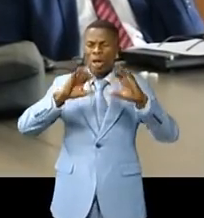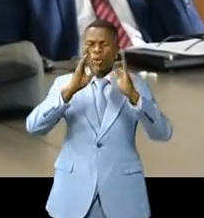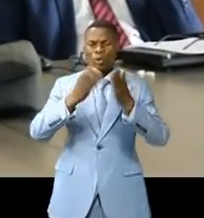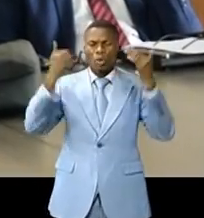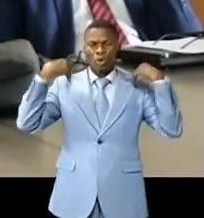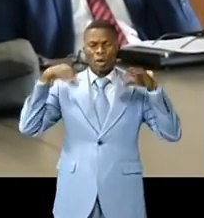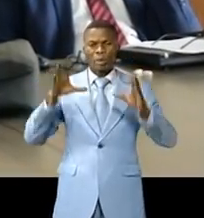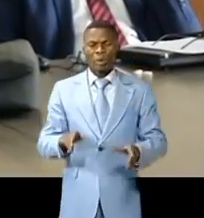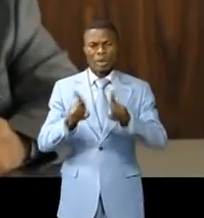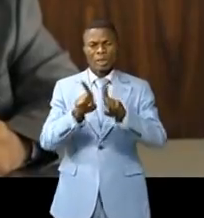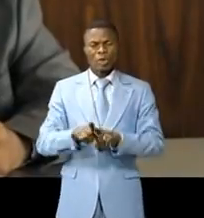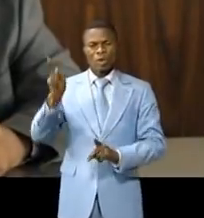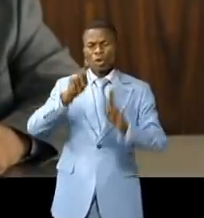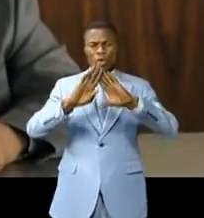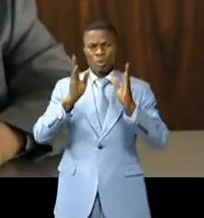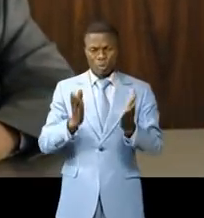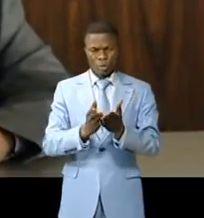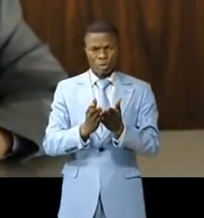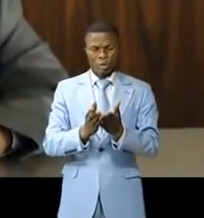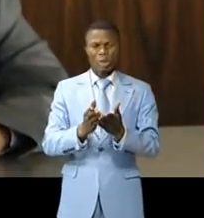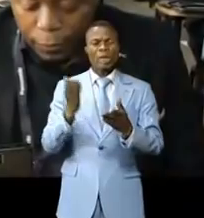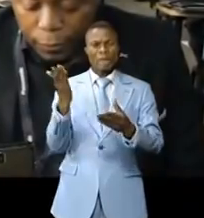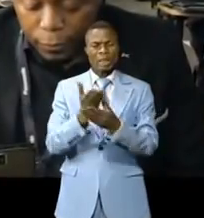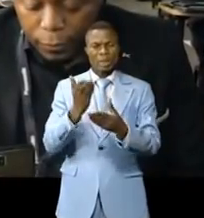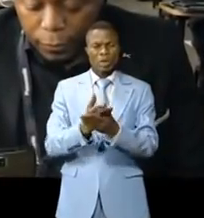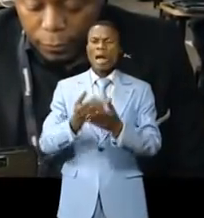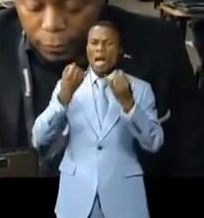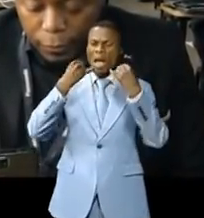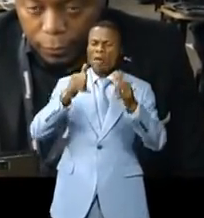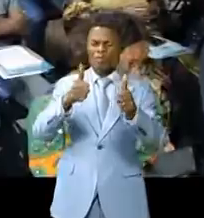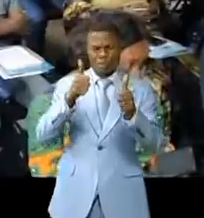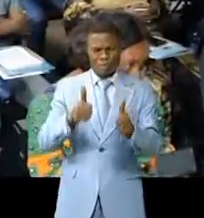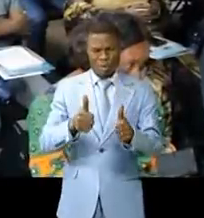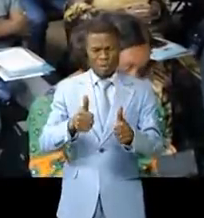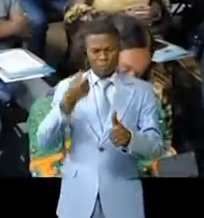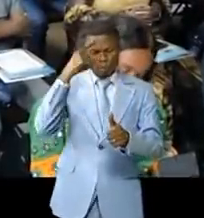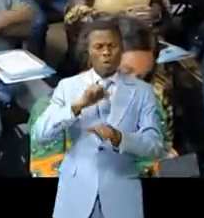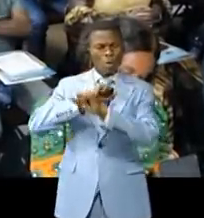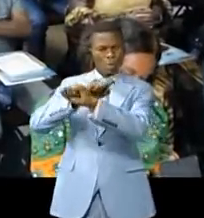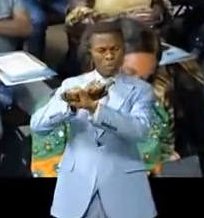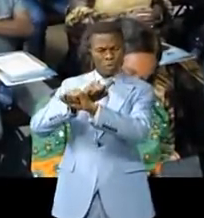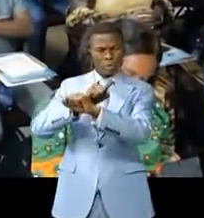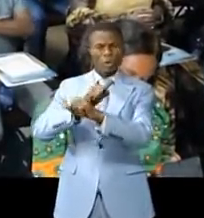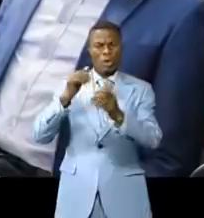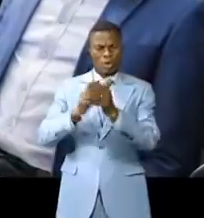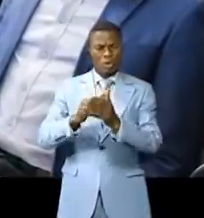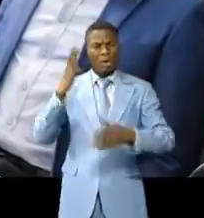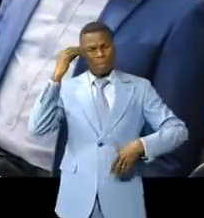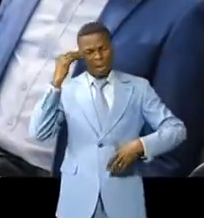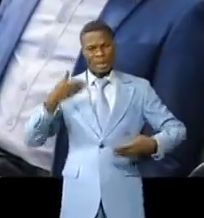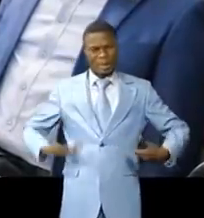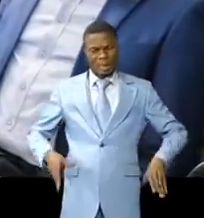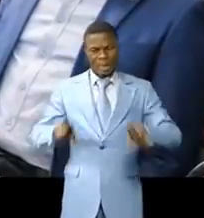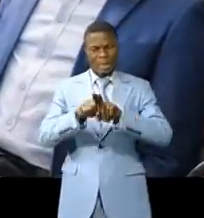congolaises et la population dans une approche de leur apporter l'information nécessaire pour la prévention et adopter